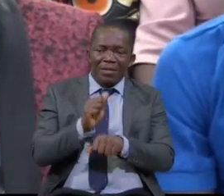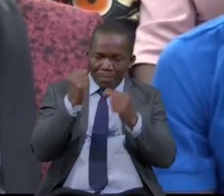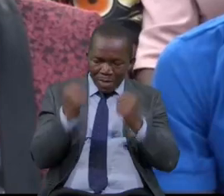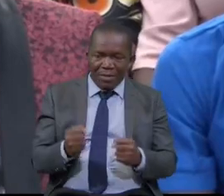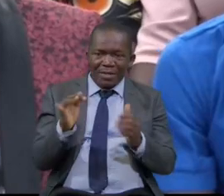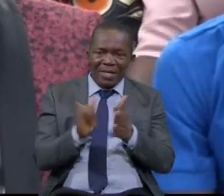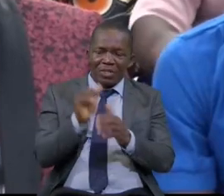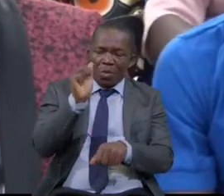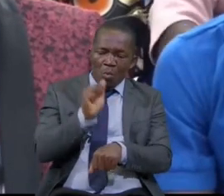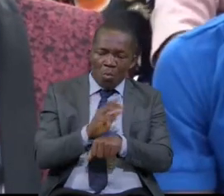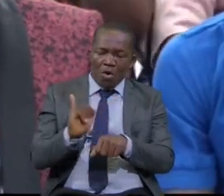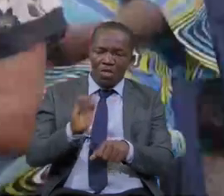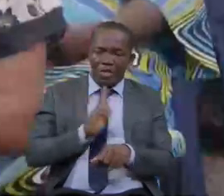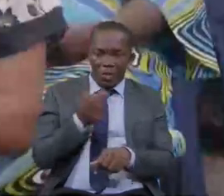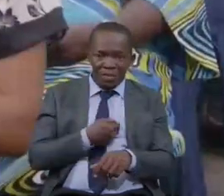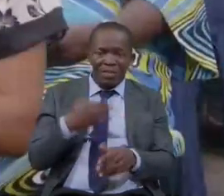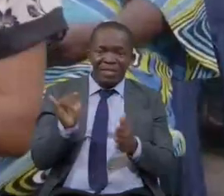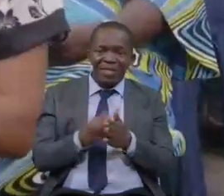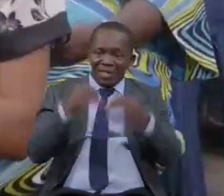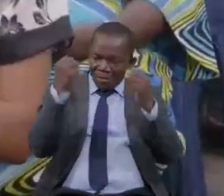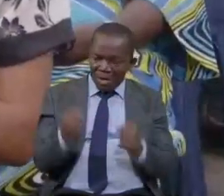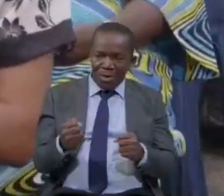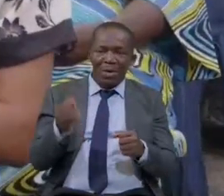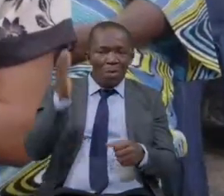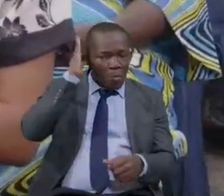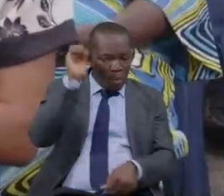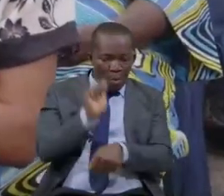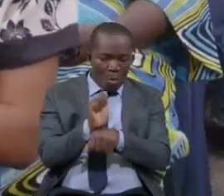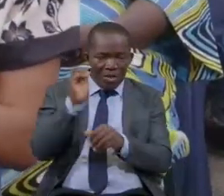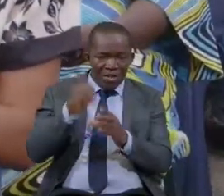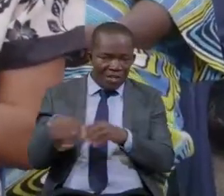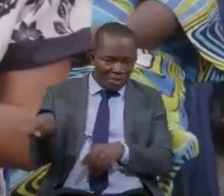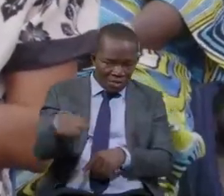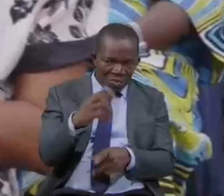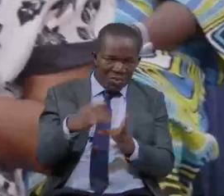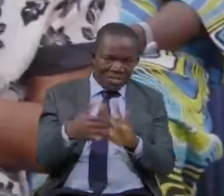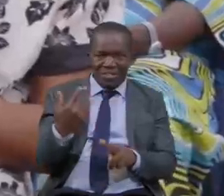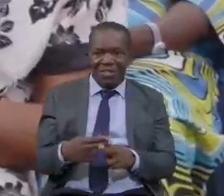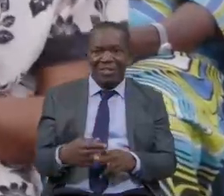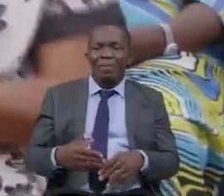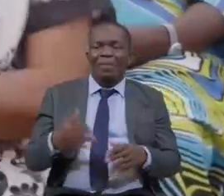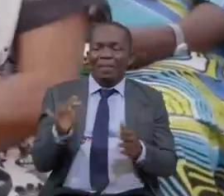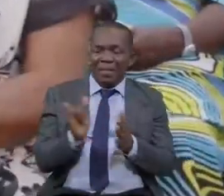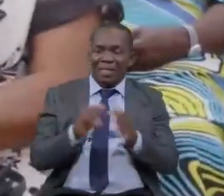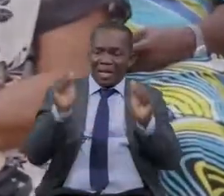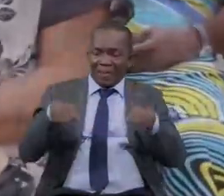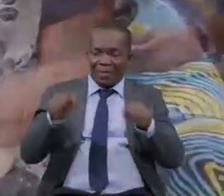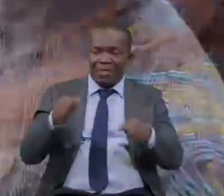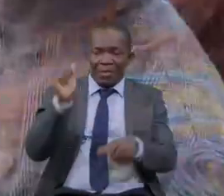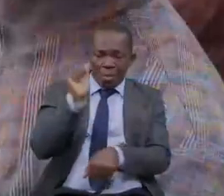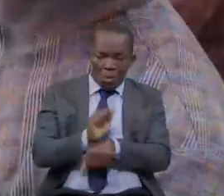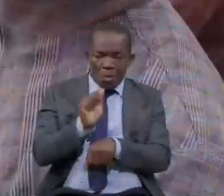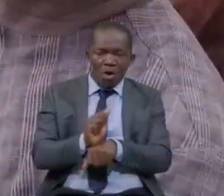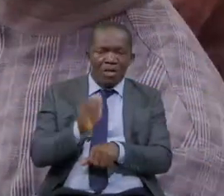puissance va agir en toi. Cette capacité va agir en toi. La gloire du